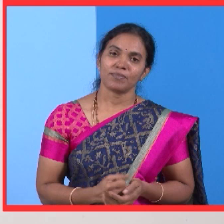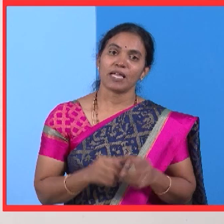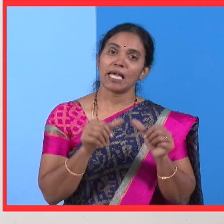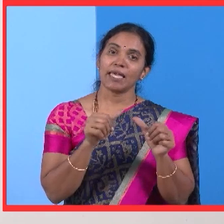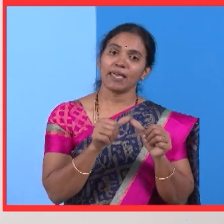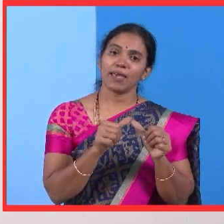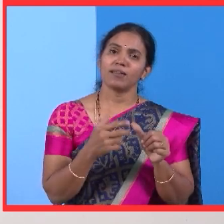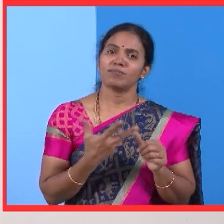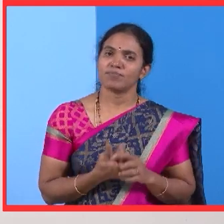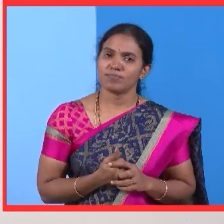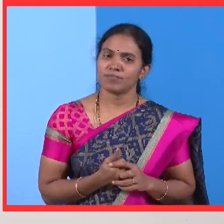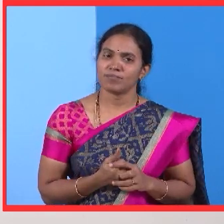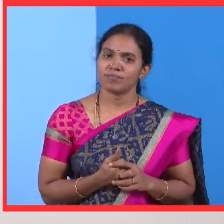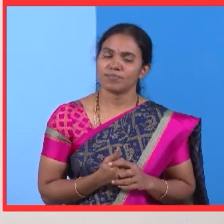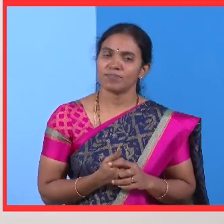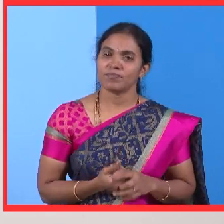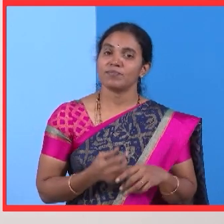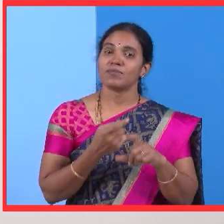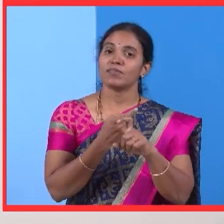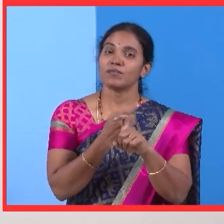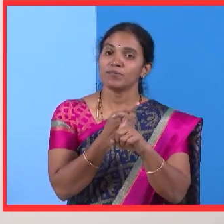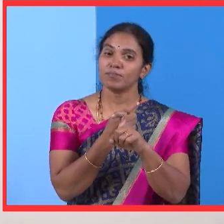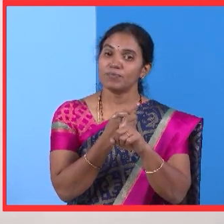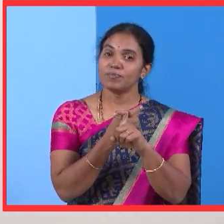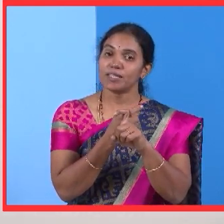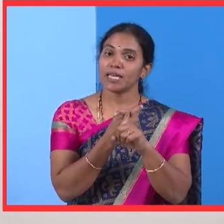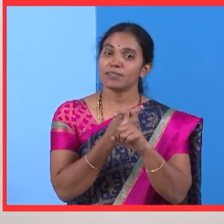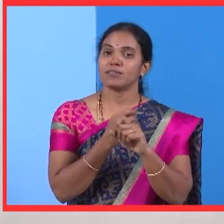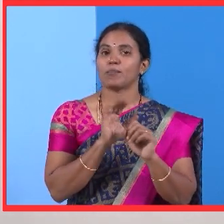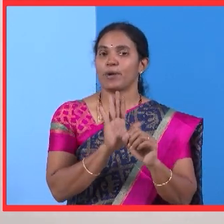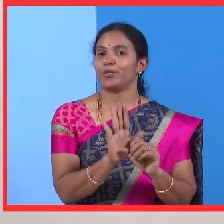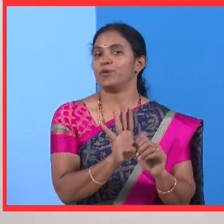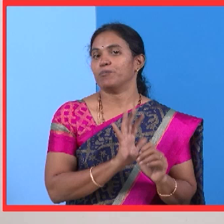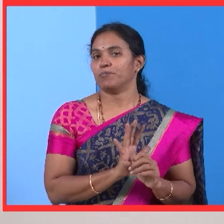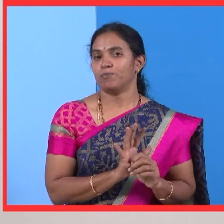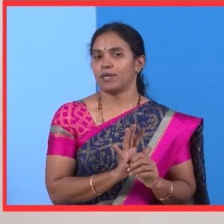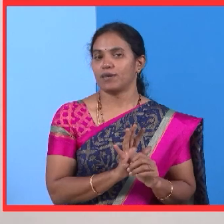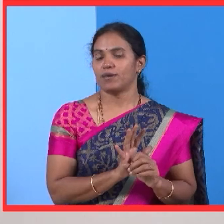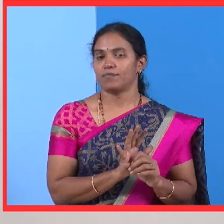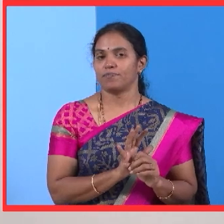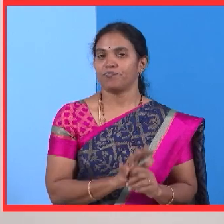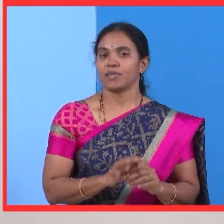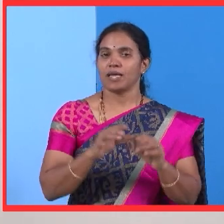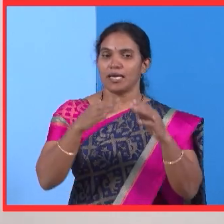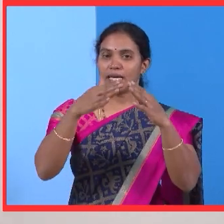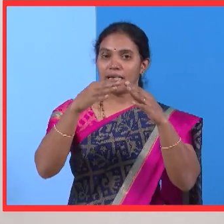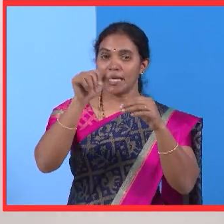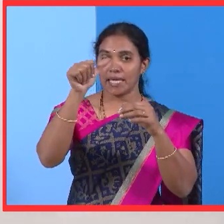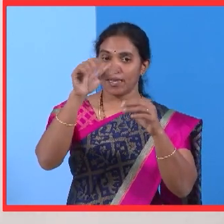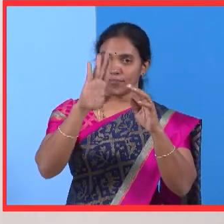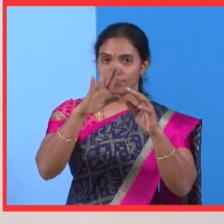ஏ என்ற புள்ளியினுடைய எக்ஸாய தொலைவை முதல்ல பார்ப்போம். ஏங்கிறது உச்சி புள்ளி, இது ரெண்டு கரங்களாக